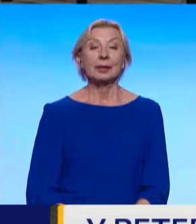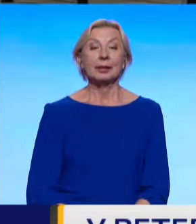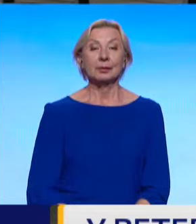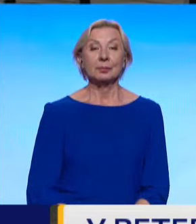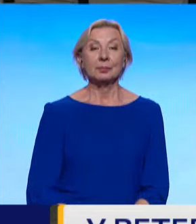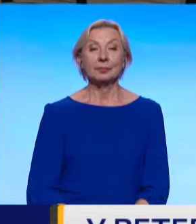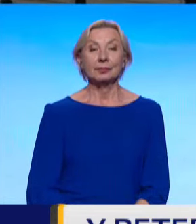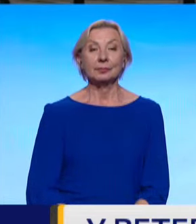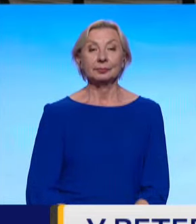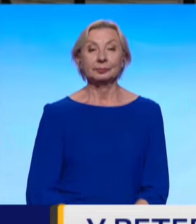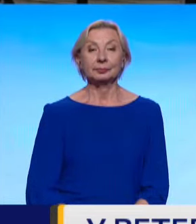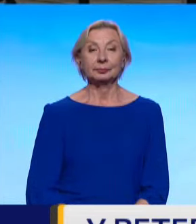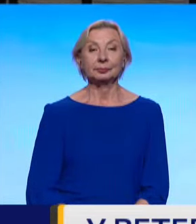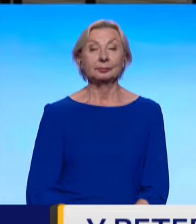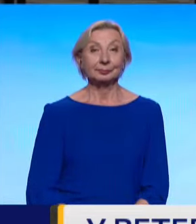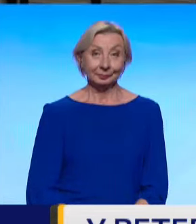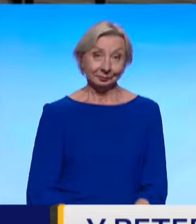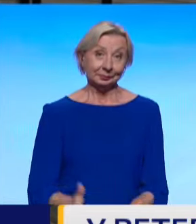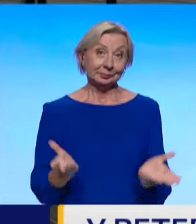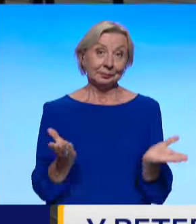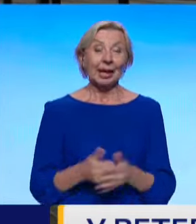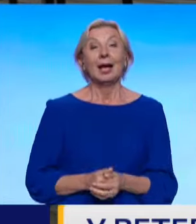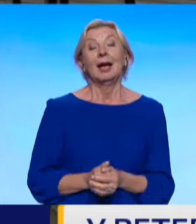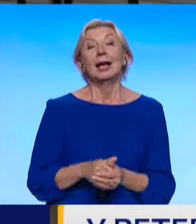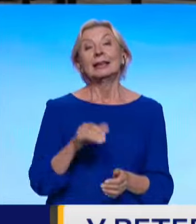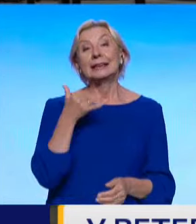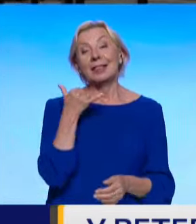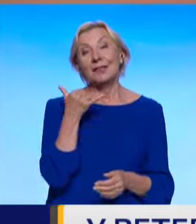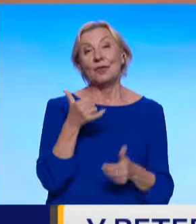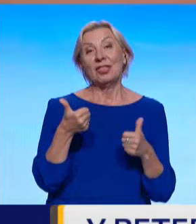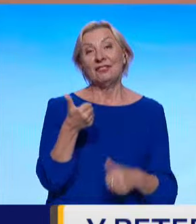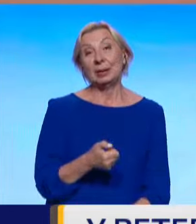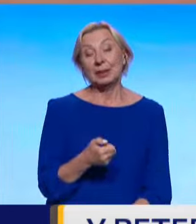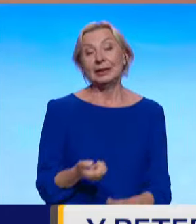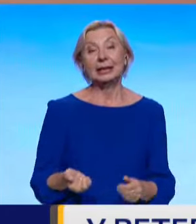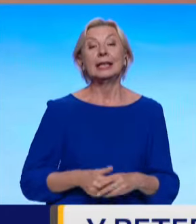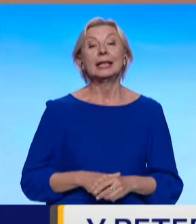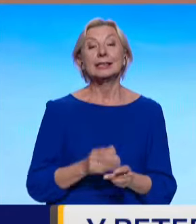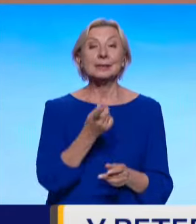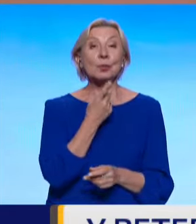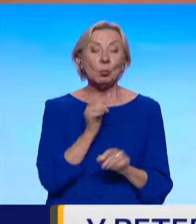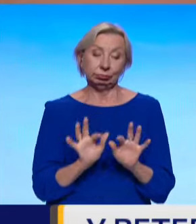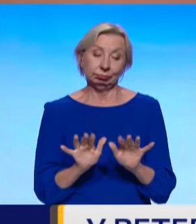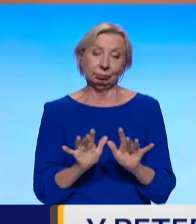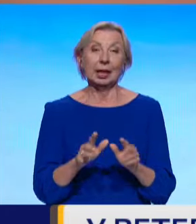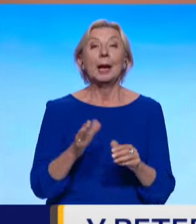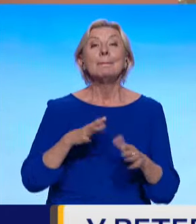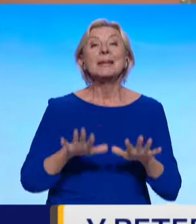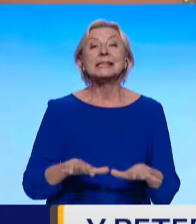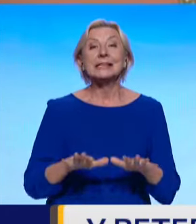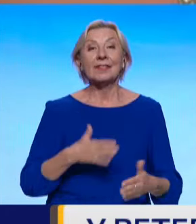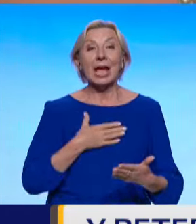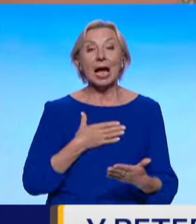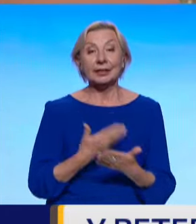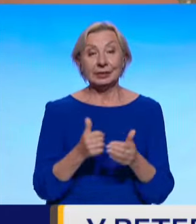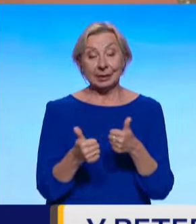Вибачте, але зараз ви не можете залишити повідомлення. Ну, і, власне, телефон вимкнений. Спробували чоловіка знайти і місцеві активісти.